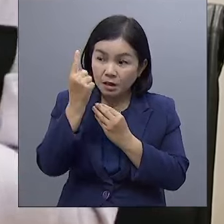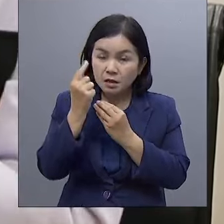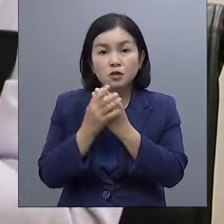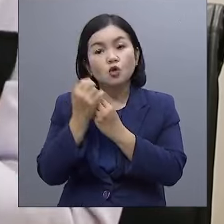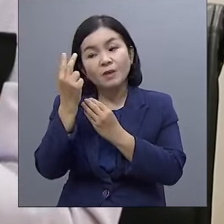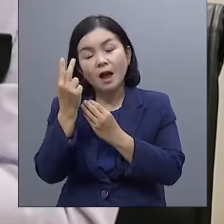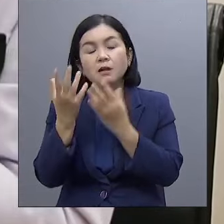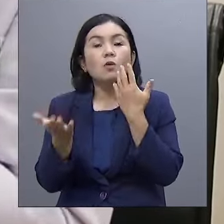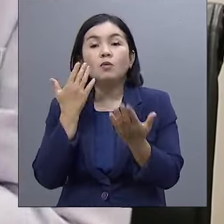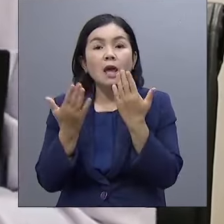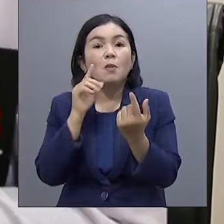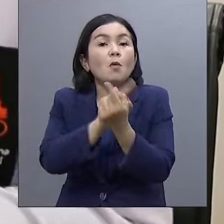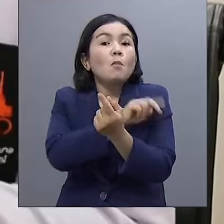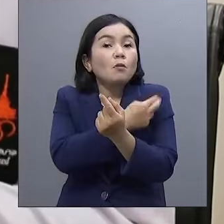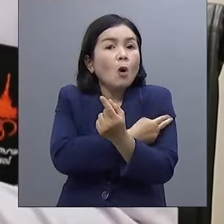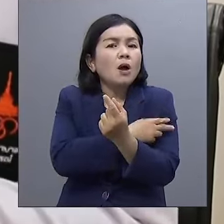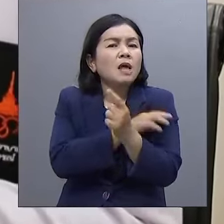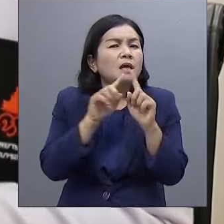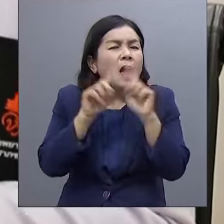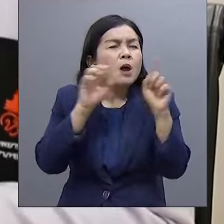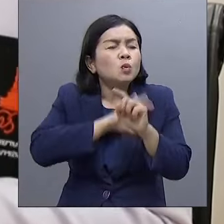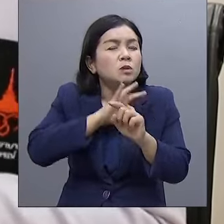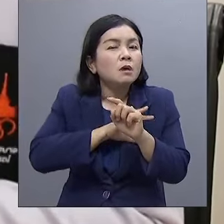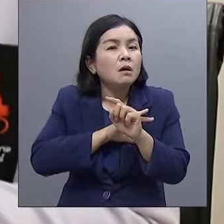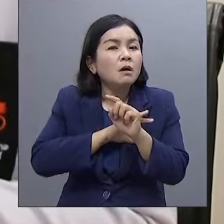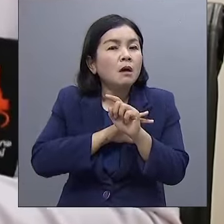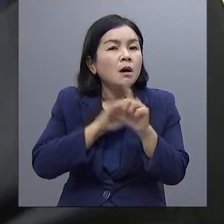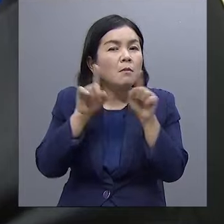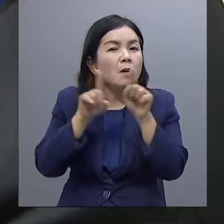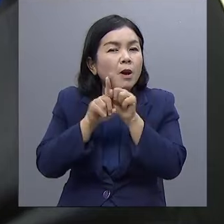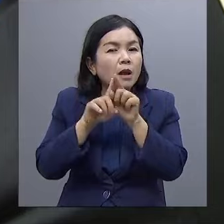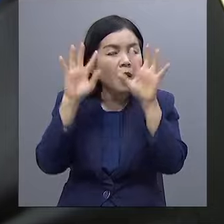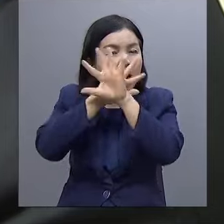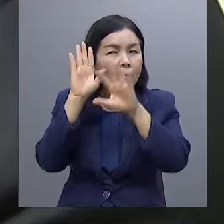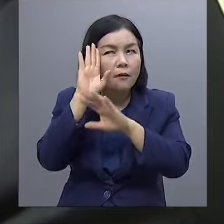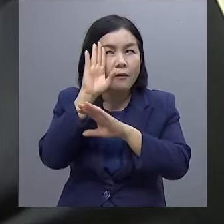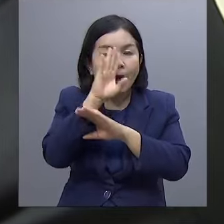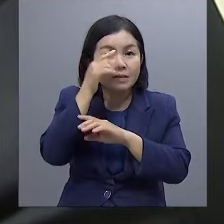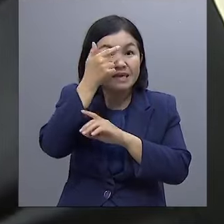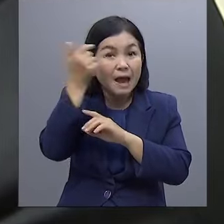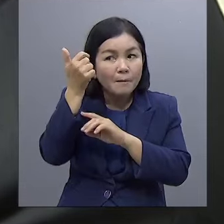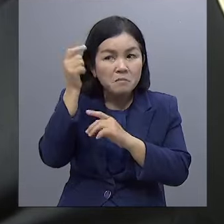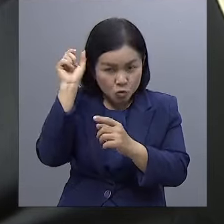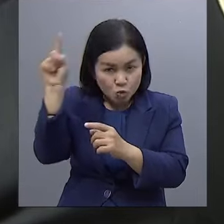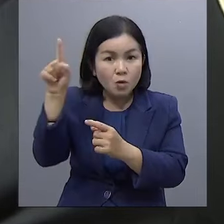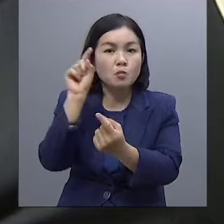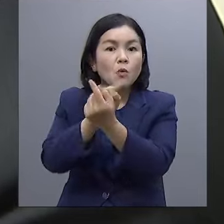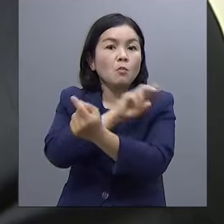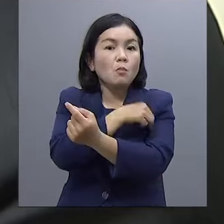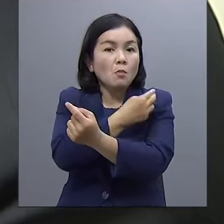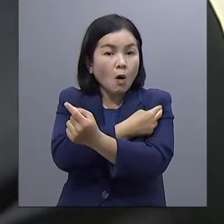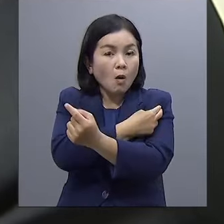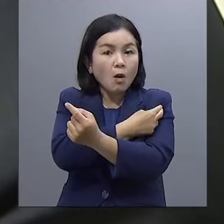ถ้าเมื่อไหร่ก็ตามที่รู้สึกว่าเหมือนมีม่านดำๆมาบังอันนี้มาทันทีเลยเจอเดี๋ยวนั้นมาเดี๋ยวนั้นครับแต่ในปัจจุบันครับก็คือห